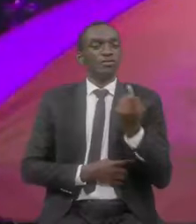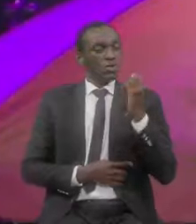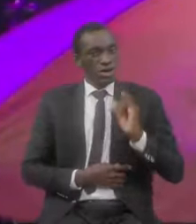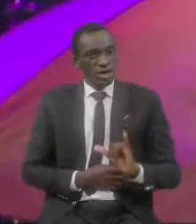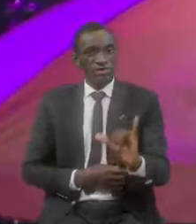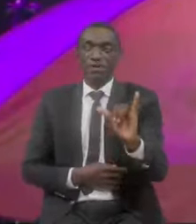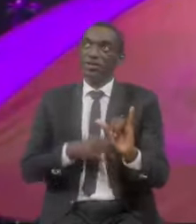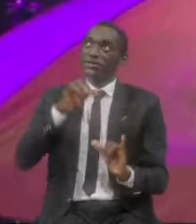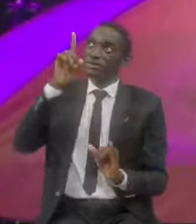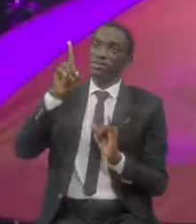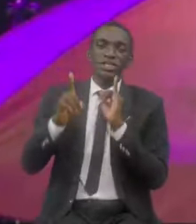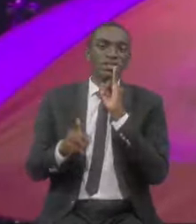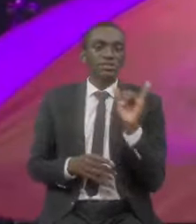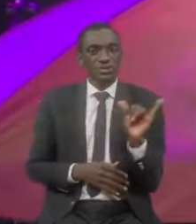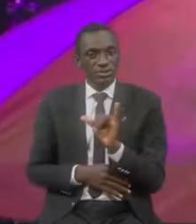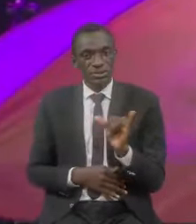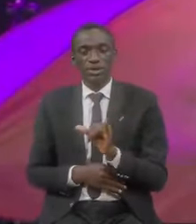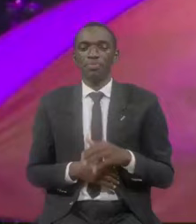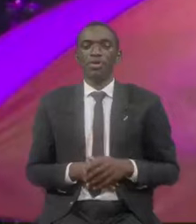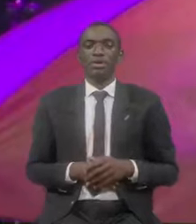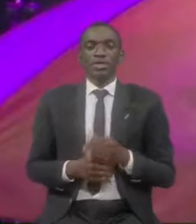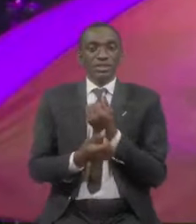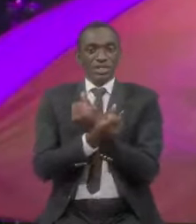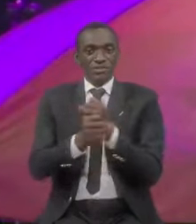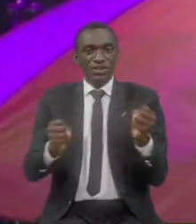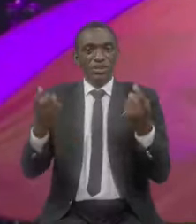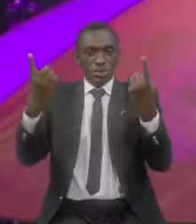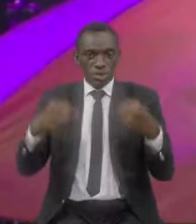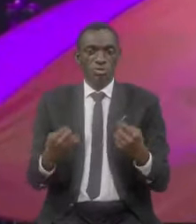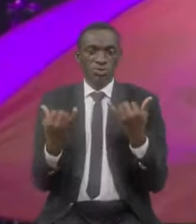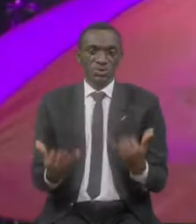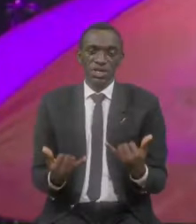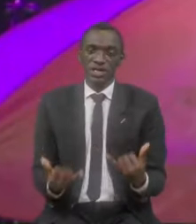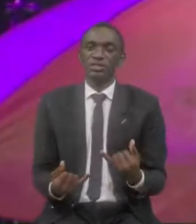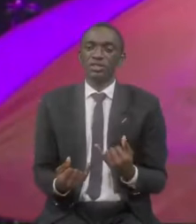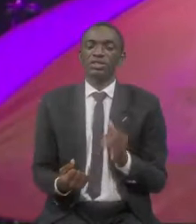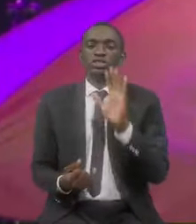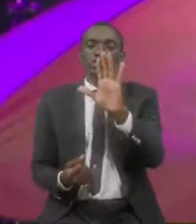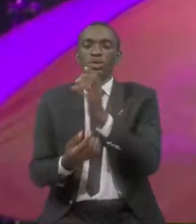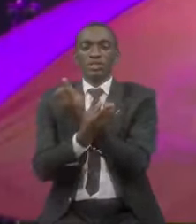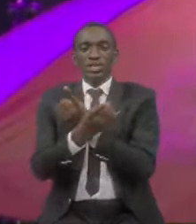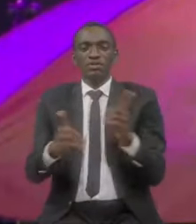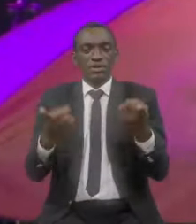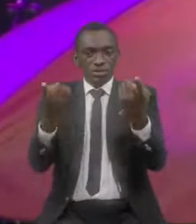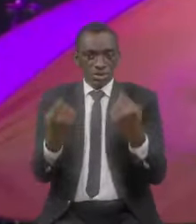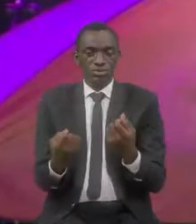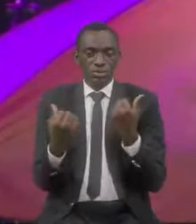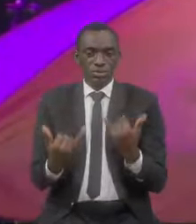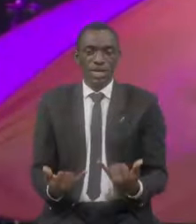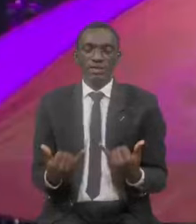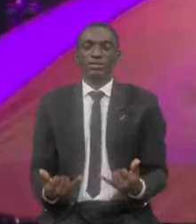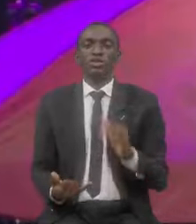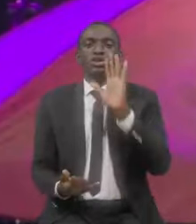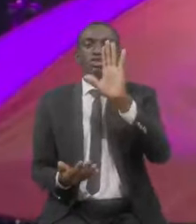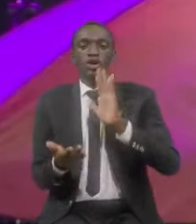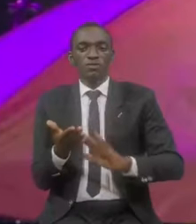éternellement. Le salut vient ce soir. Votre délivrance vient ce soir.